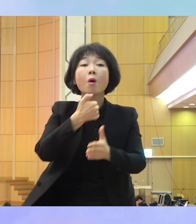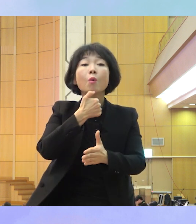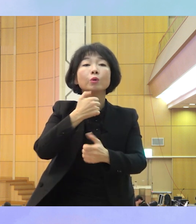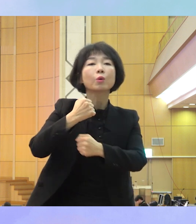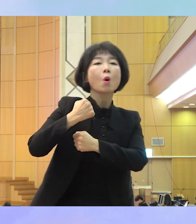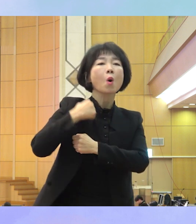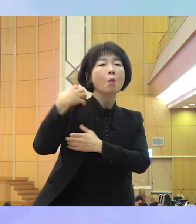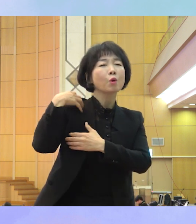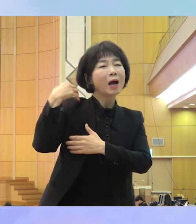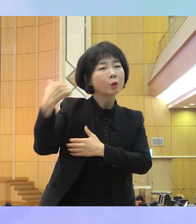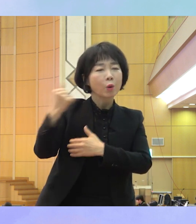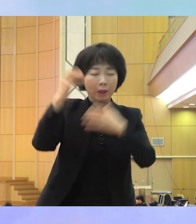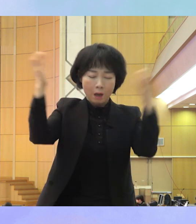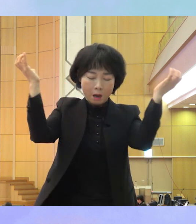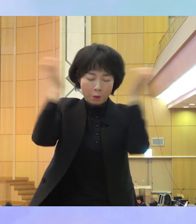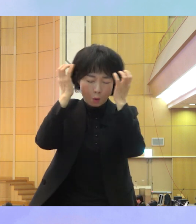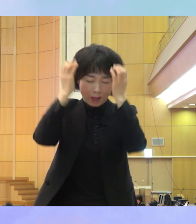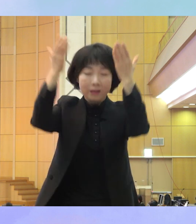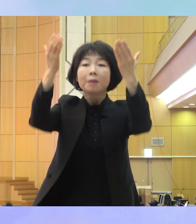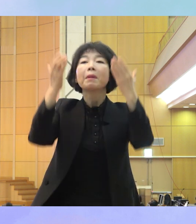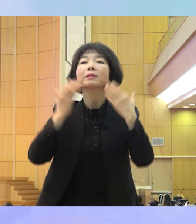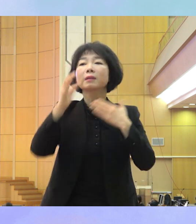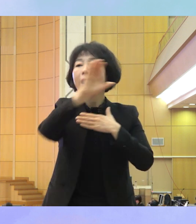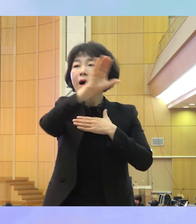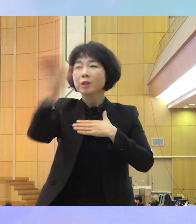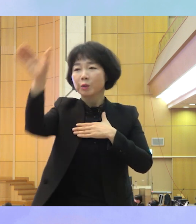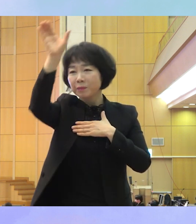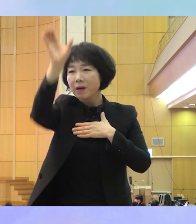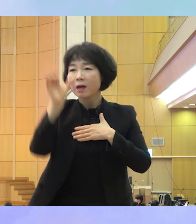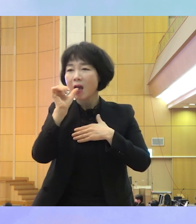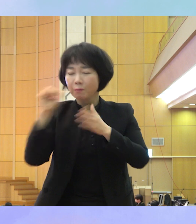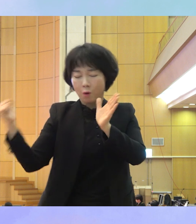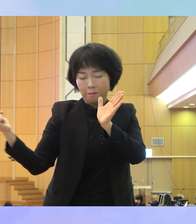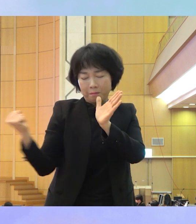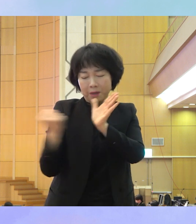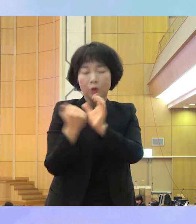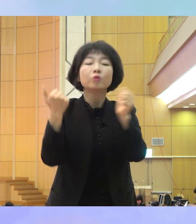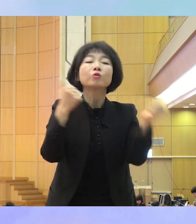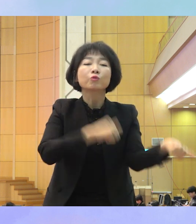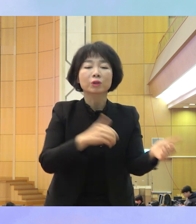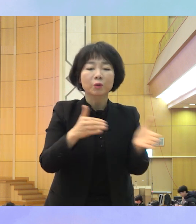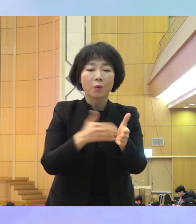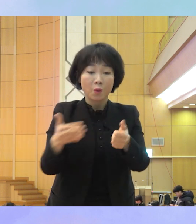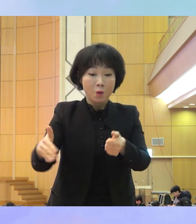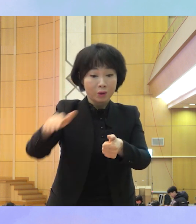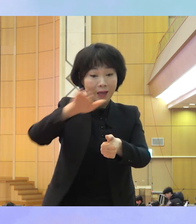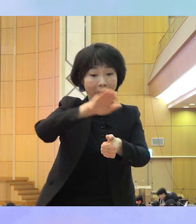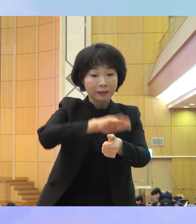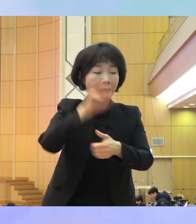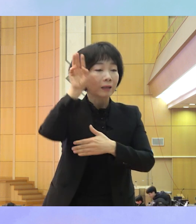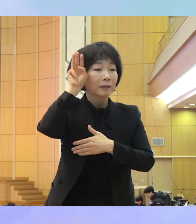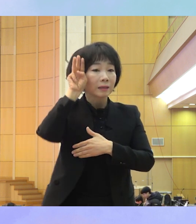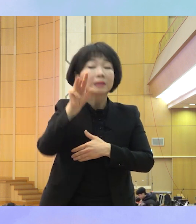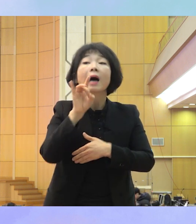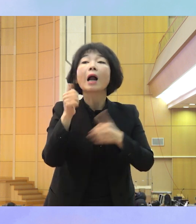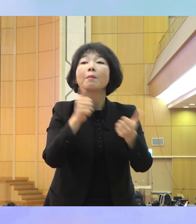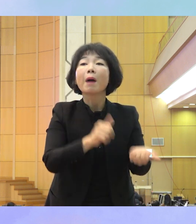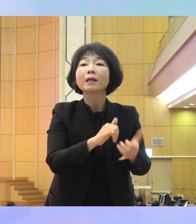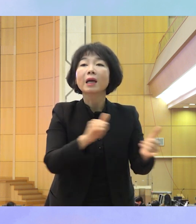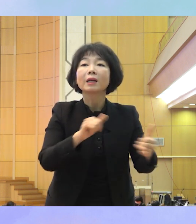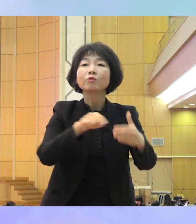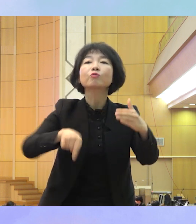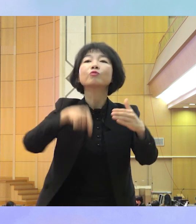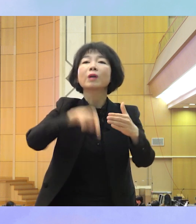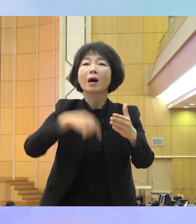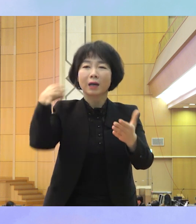나시고 본디오 빌라도에게 고난을 받으사 십자가에 못 박혀 죽으시고 장사한 지